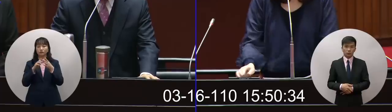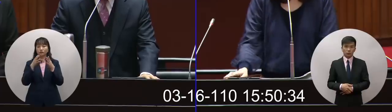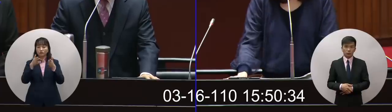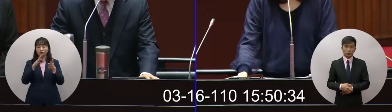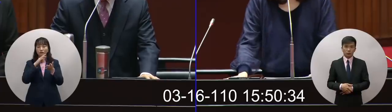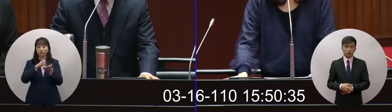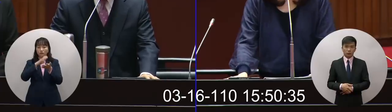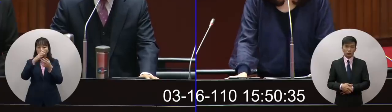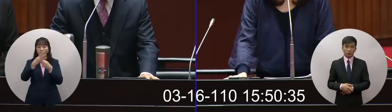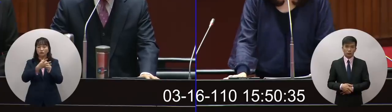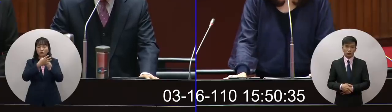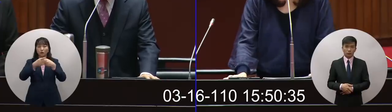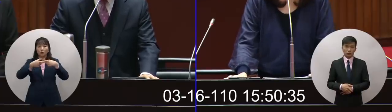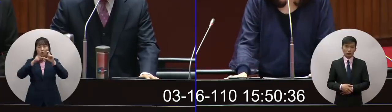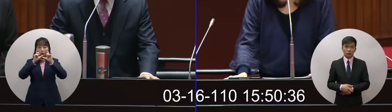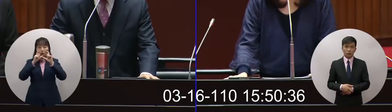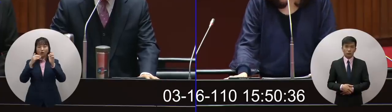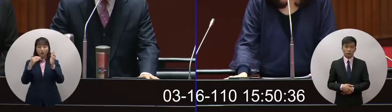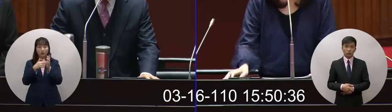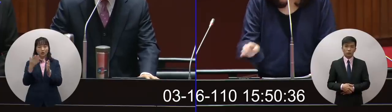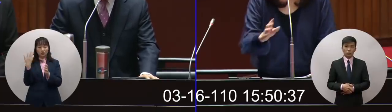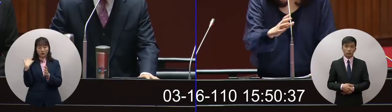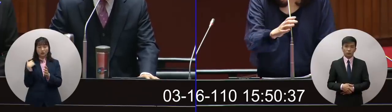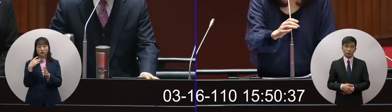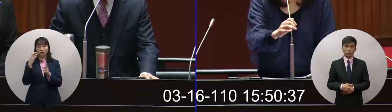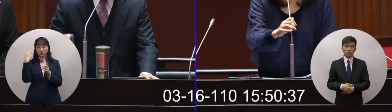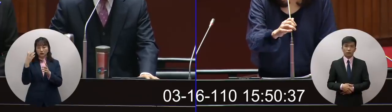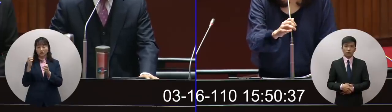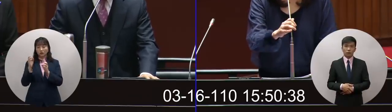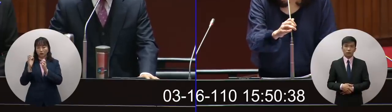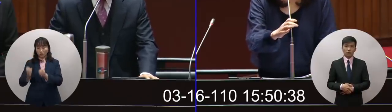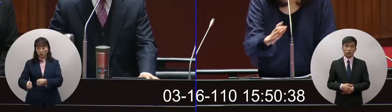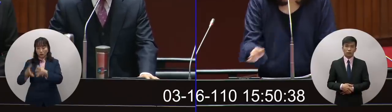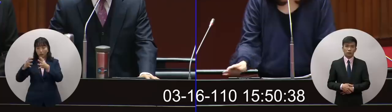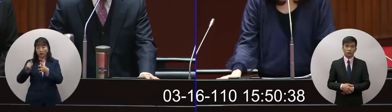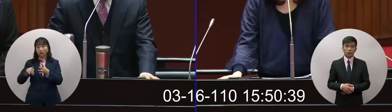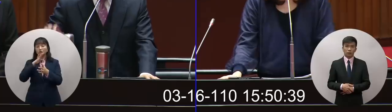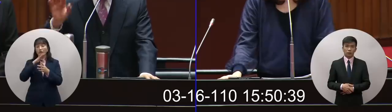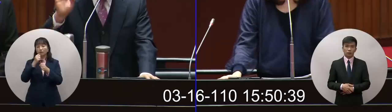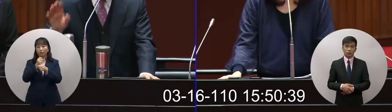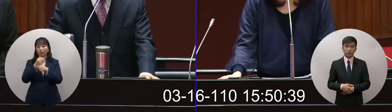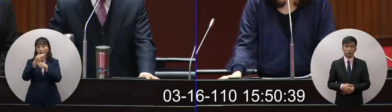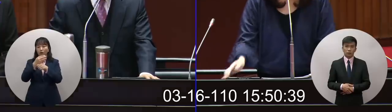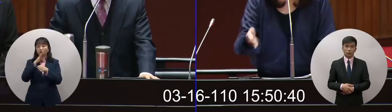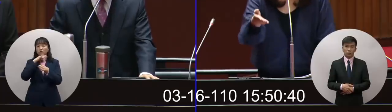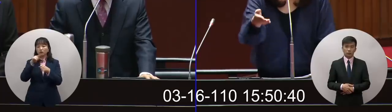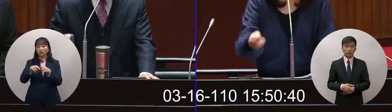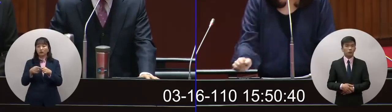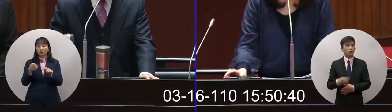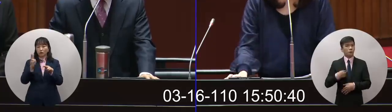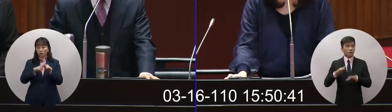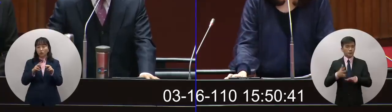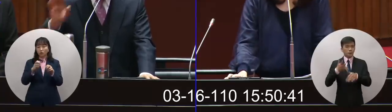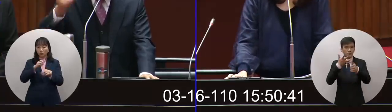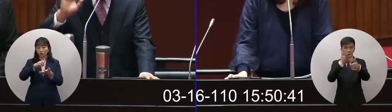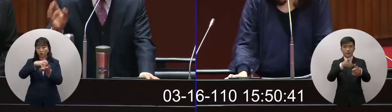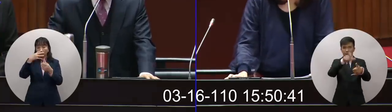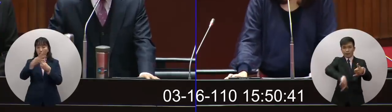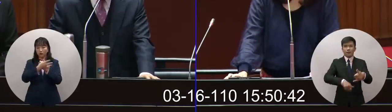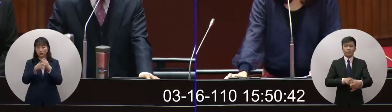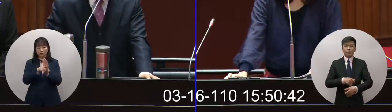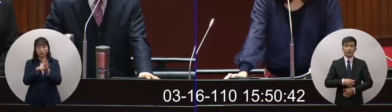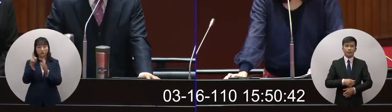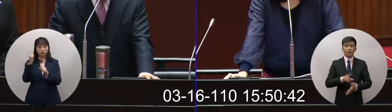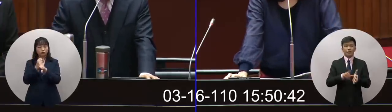四重启，以及当年一直新建核四的马总统在轰 沉核四的时候，我现在在问你啦，不要再浪费